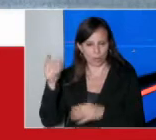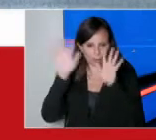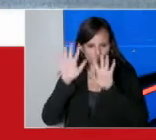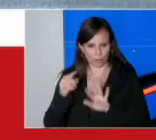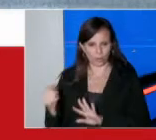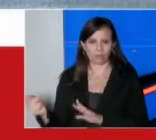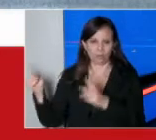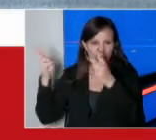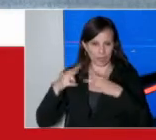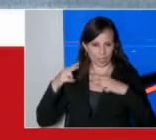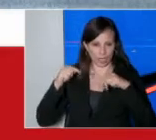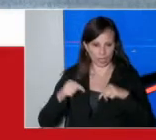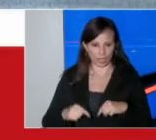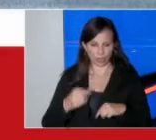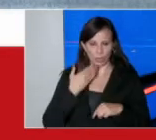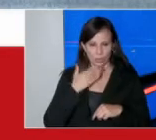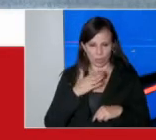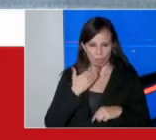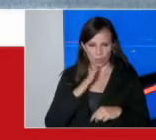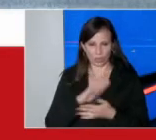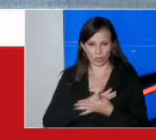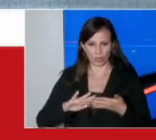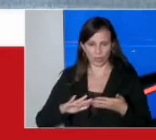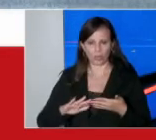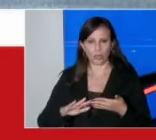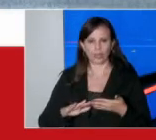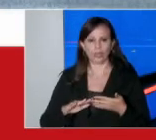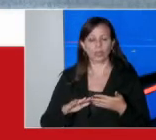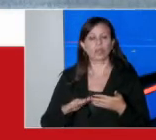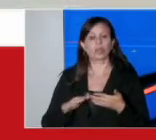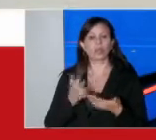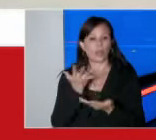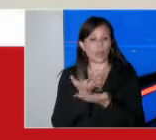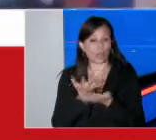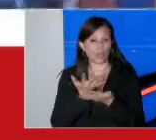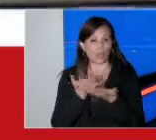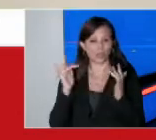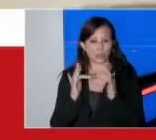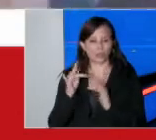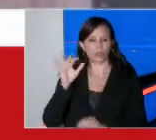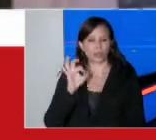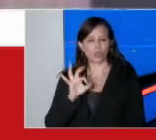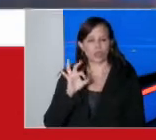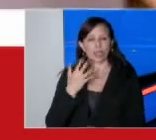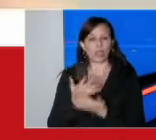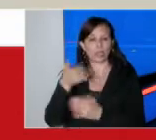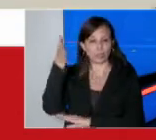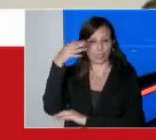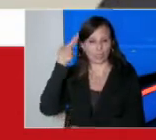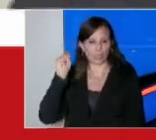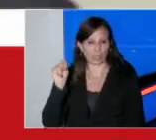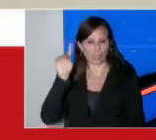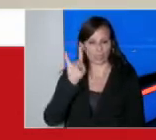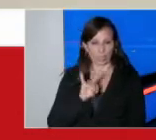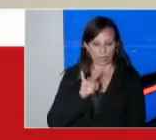בחזרה אלינו, כאן אל ירושלים, היום החלה עדותו הנגדית של ניר חפץ, עד המדינה בפרשות